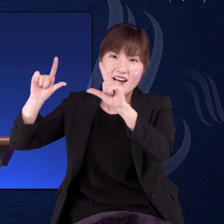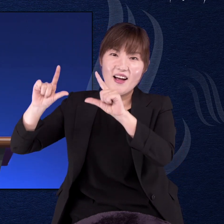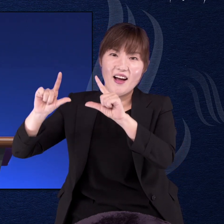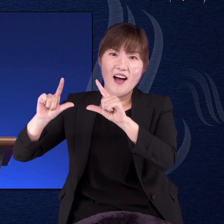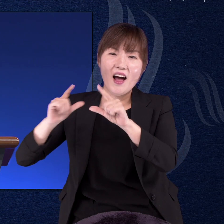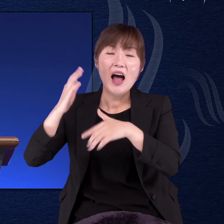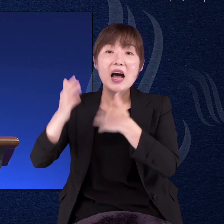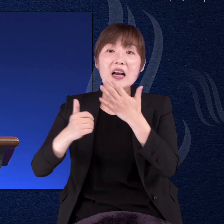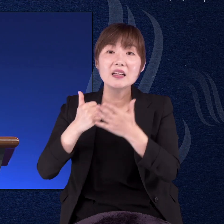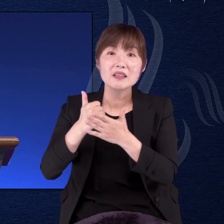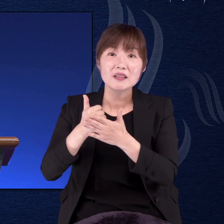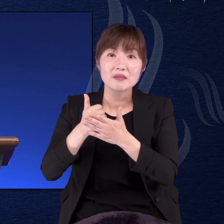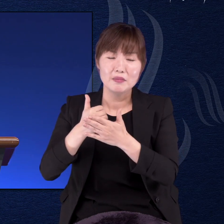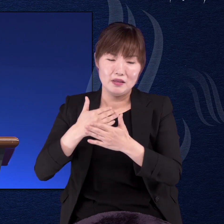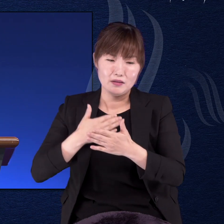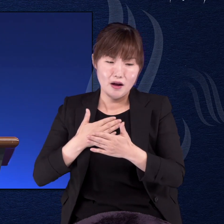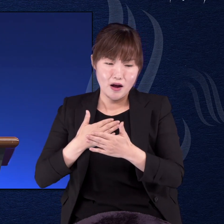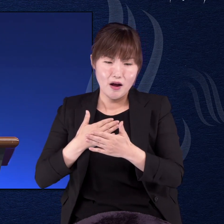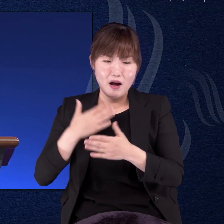이럴 수 있어야 되지 않을까요?